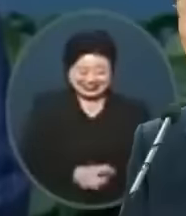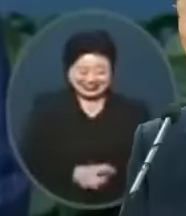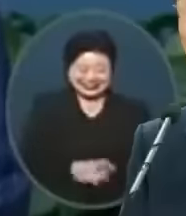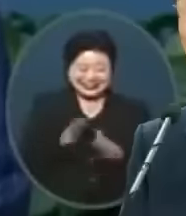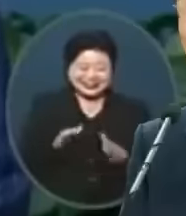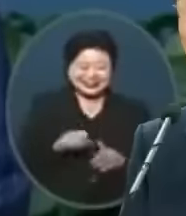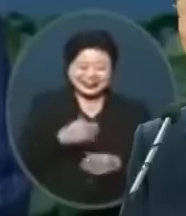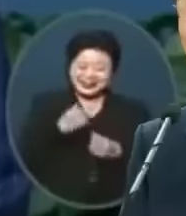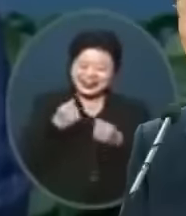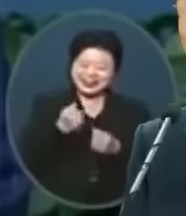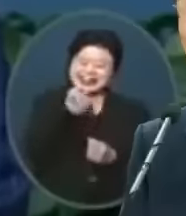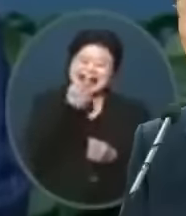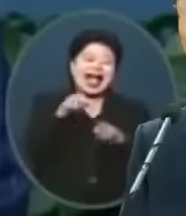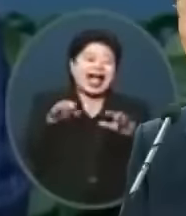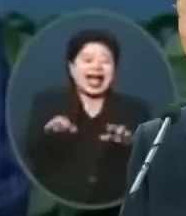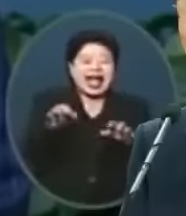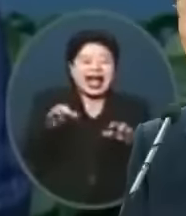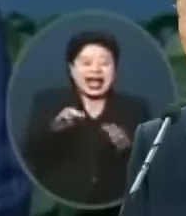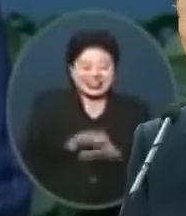오늘도 건강합니다.